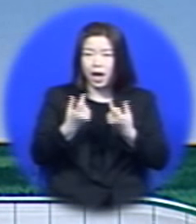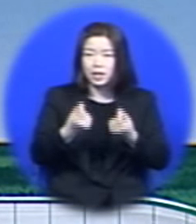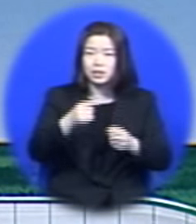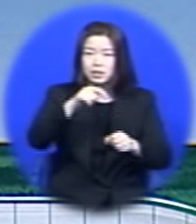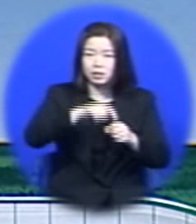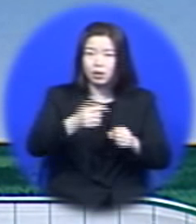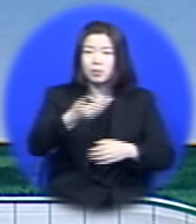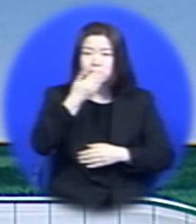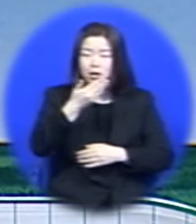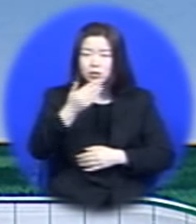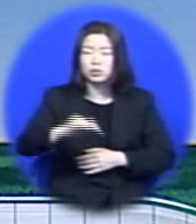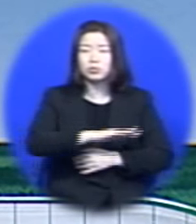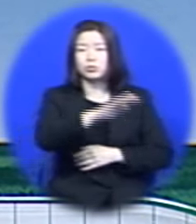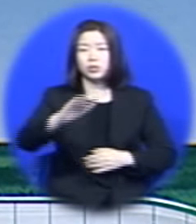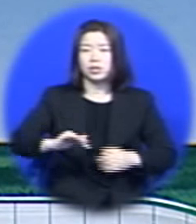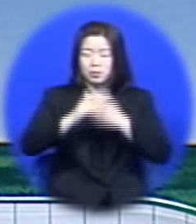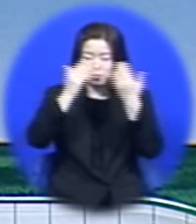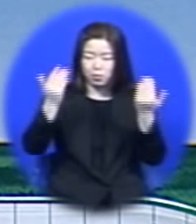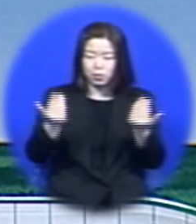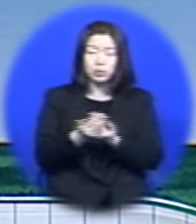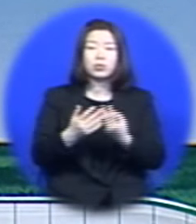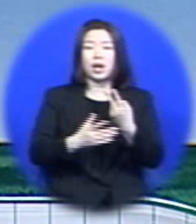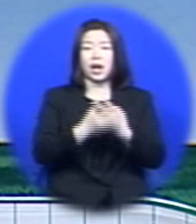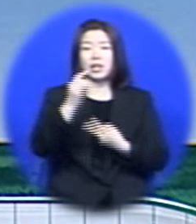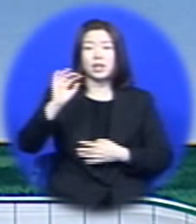다 한 몸이라는.